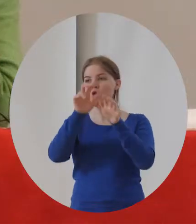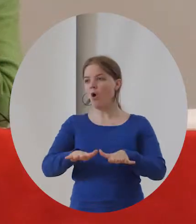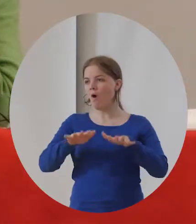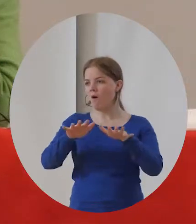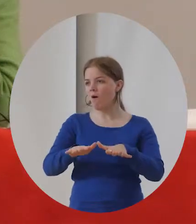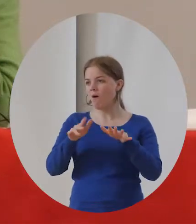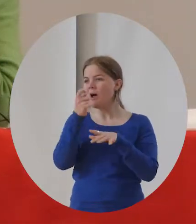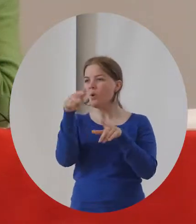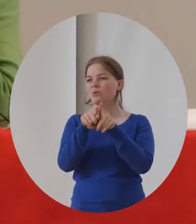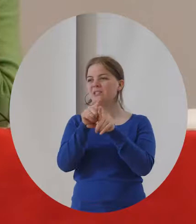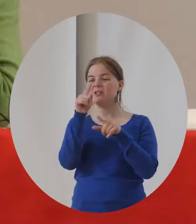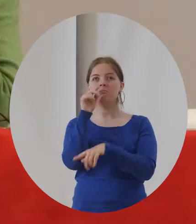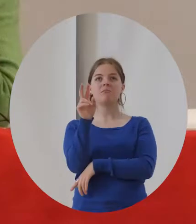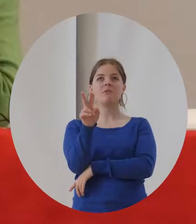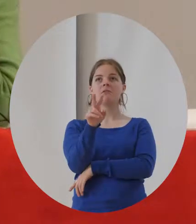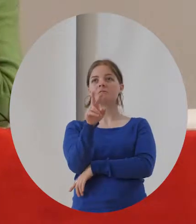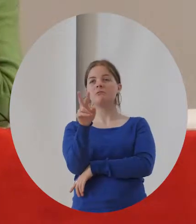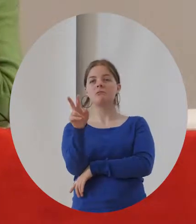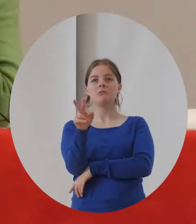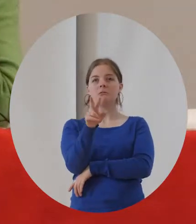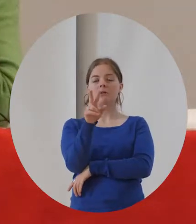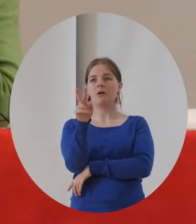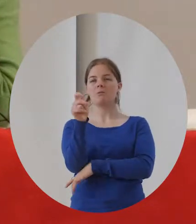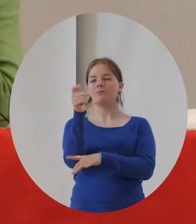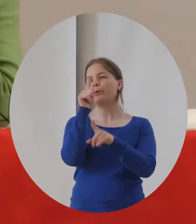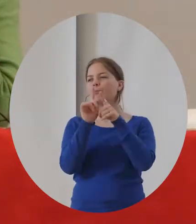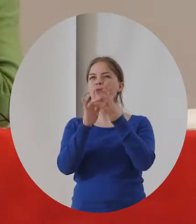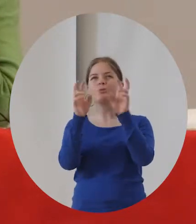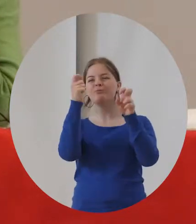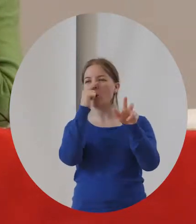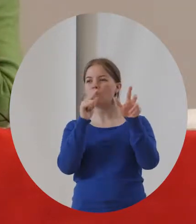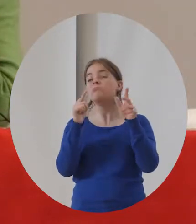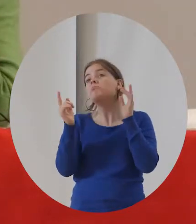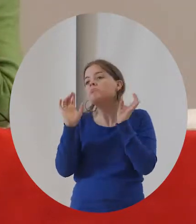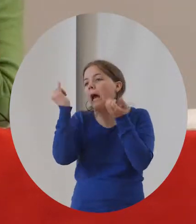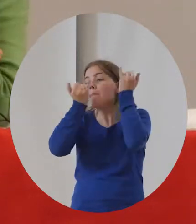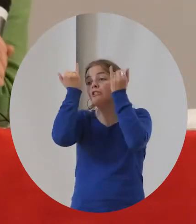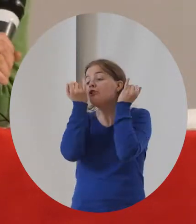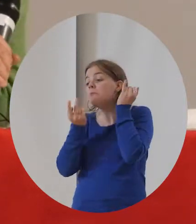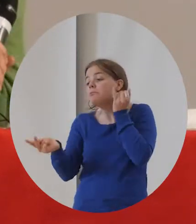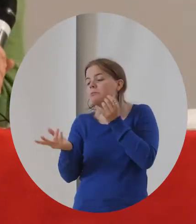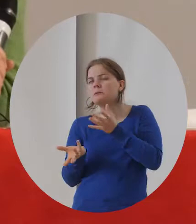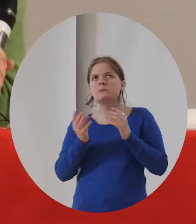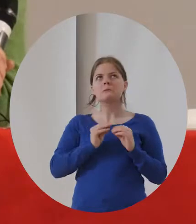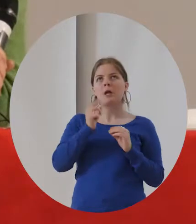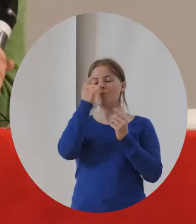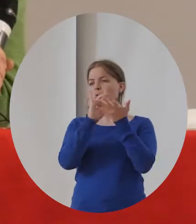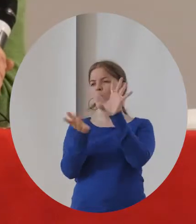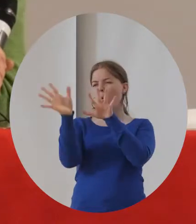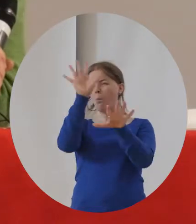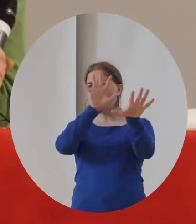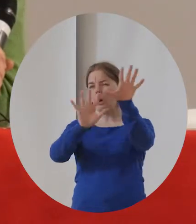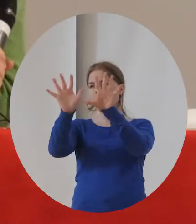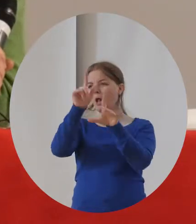un petit peu dans le vague, où tout est un peu trouble, on va dire. On imagine, si on est dans un manège un